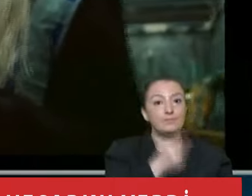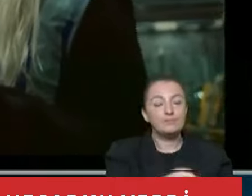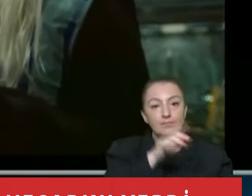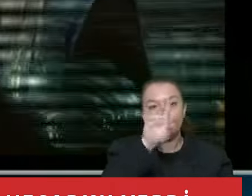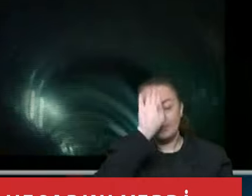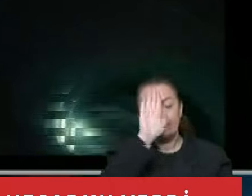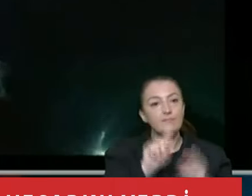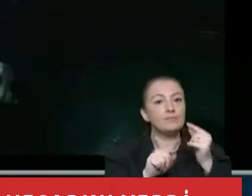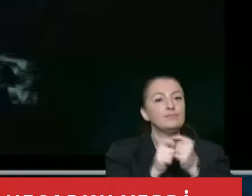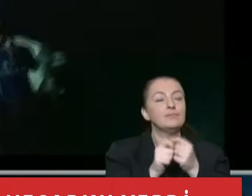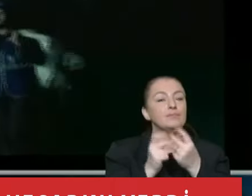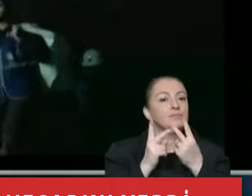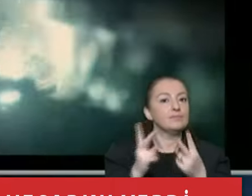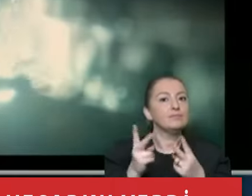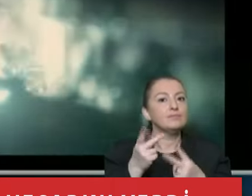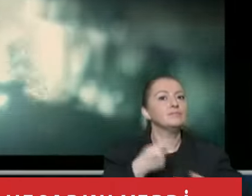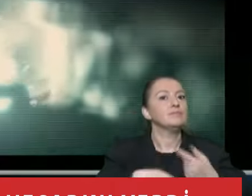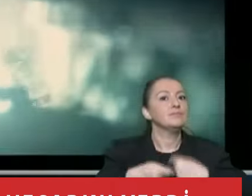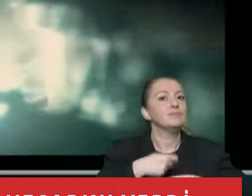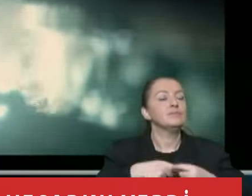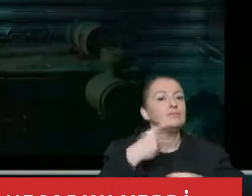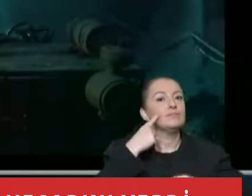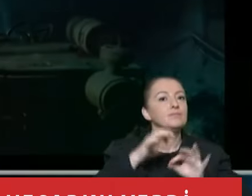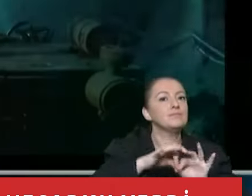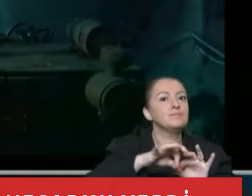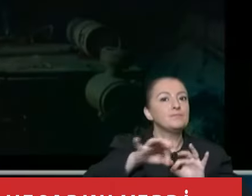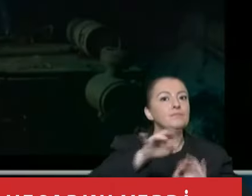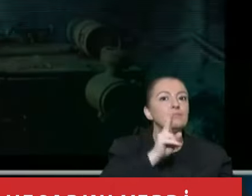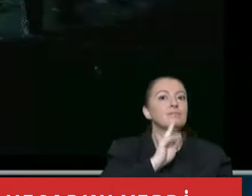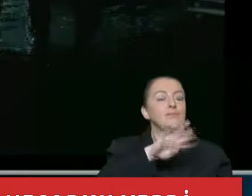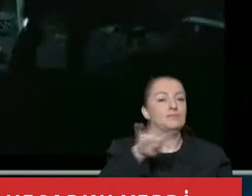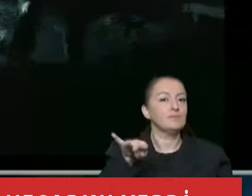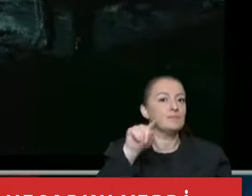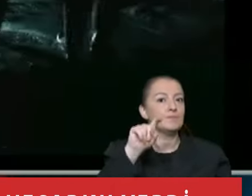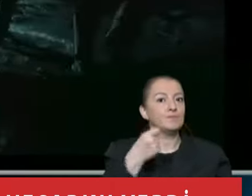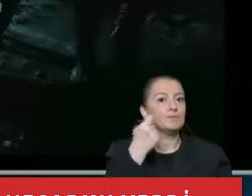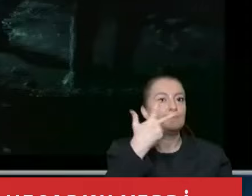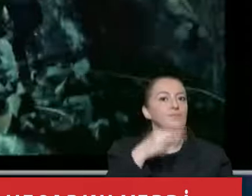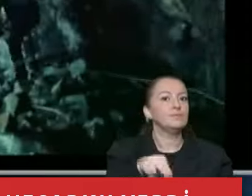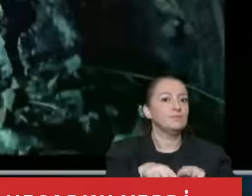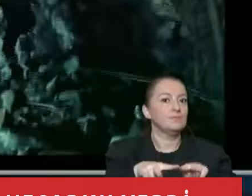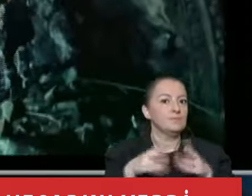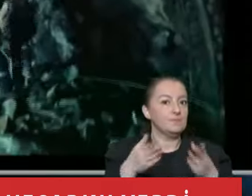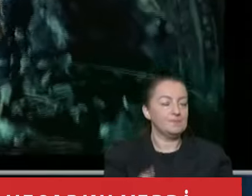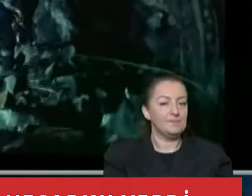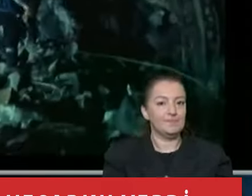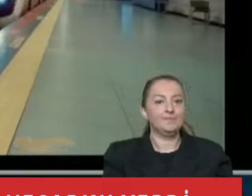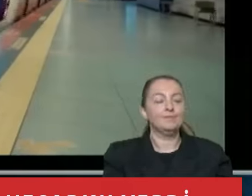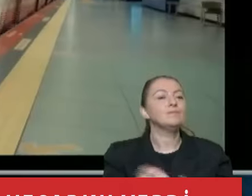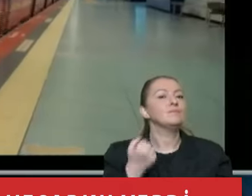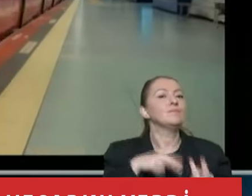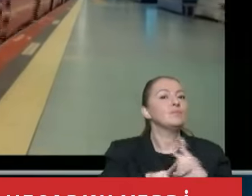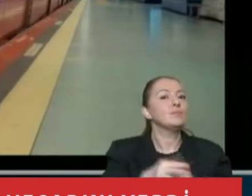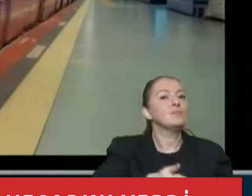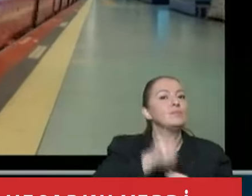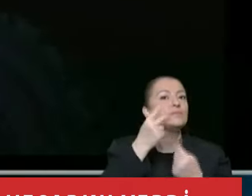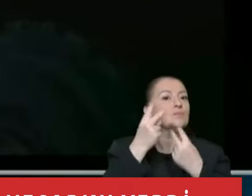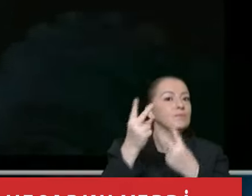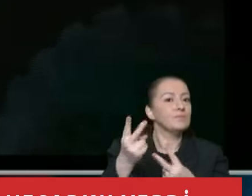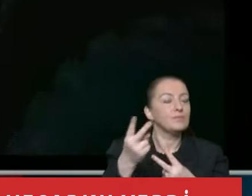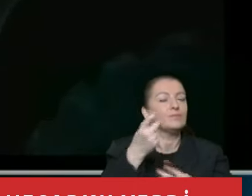İBB tarafından işletilen hat uzunluğu 244. kir Ulaştırma Bakanlığı